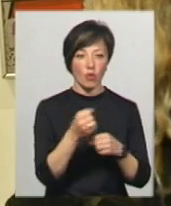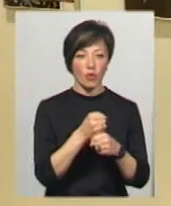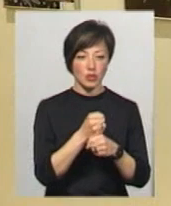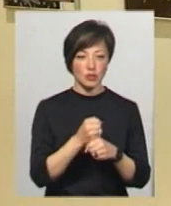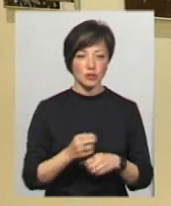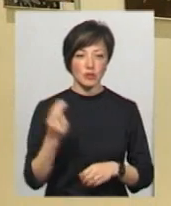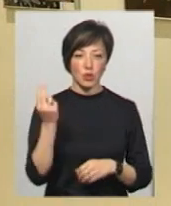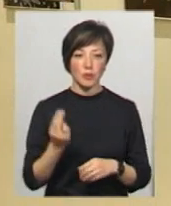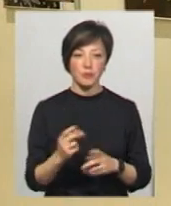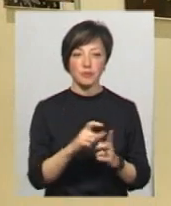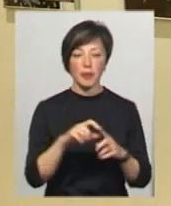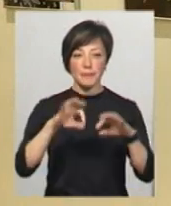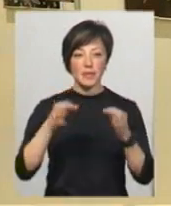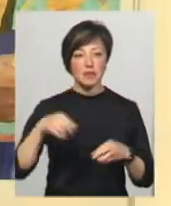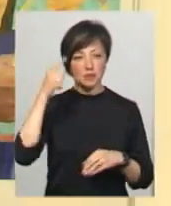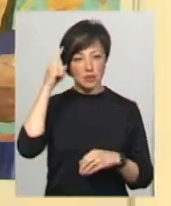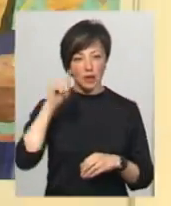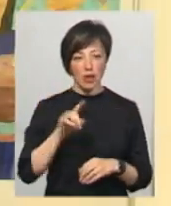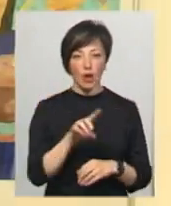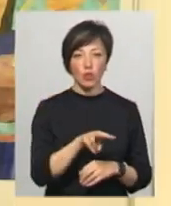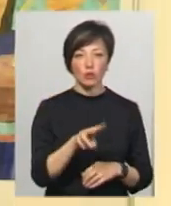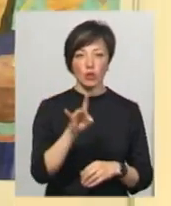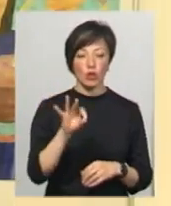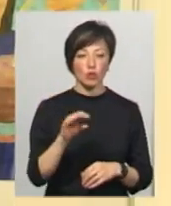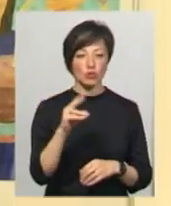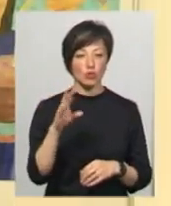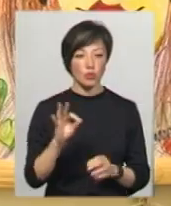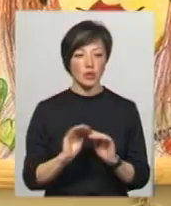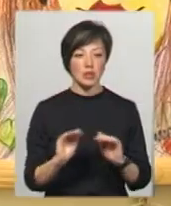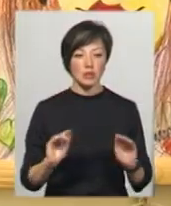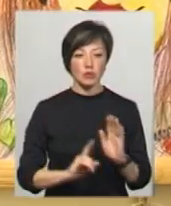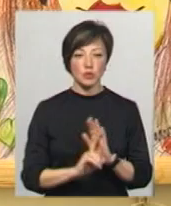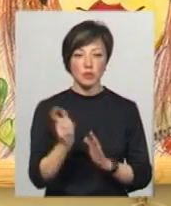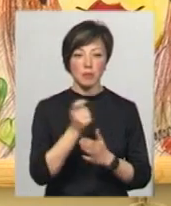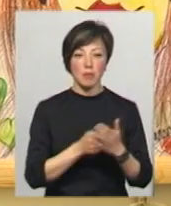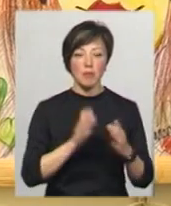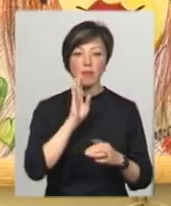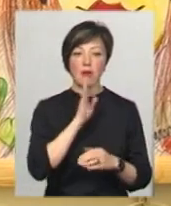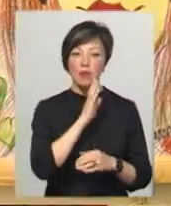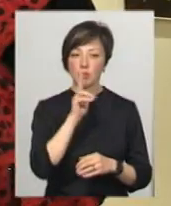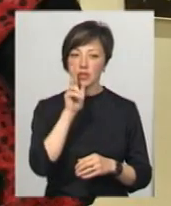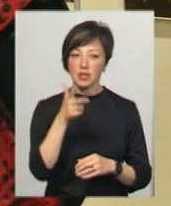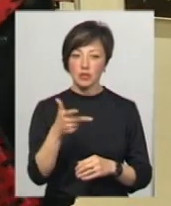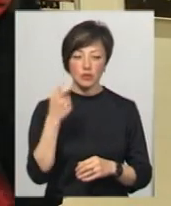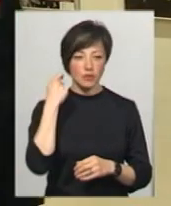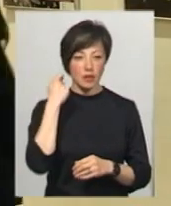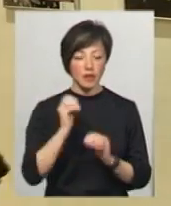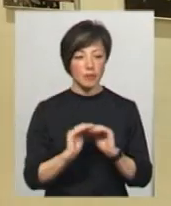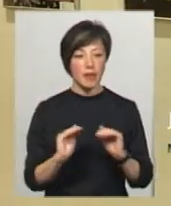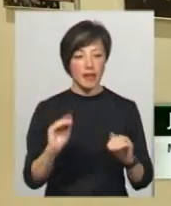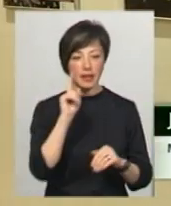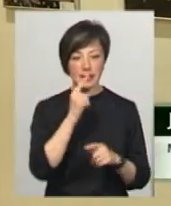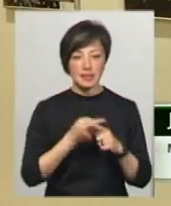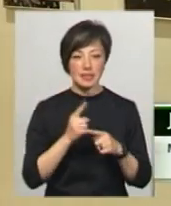тона. За словами мистецтвознавиці Людмили Рожко-Павленко, діти розпочинають малювати маму з трирічного віку. У маленьких дітей